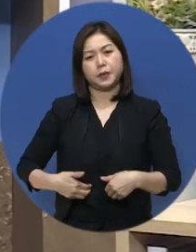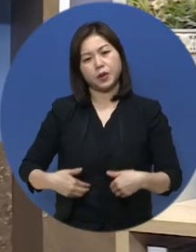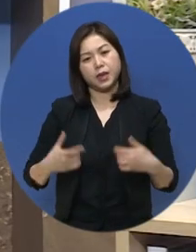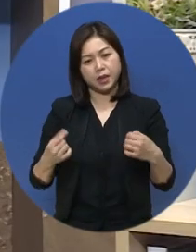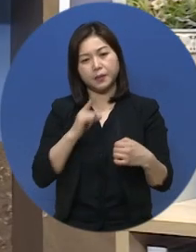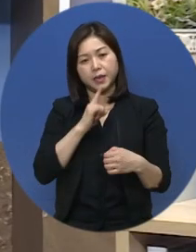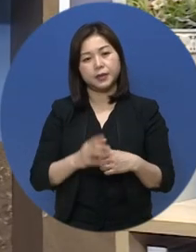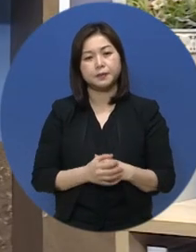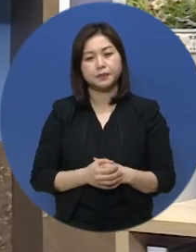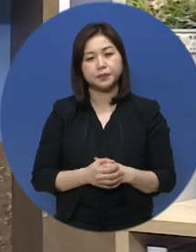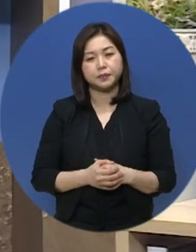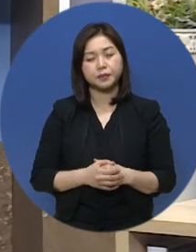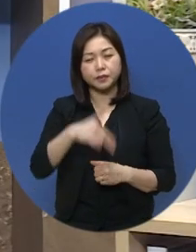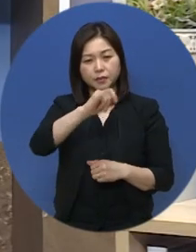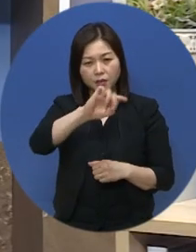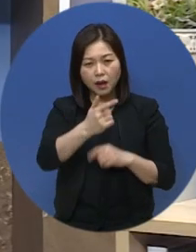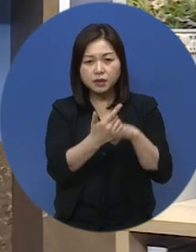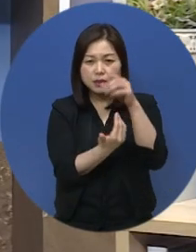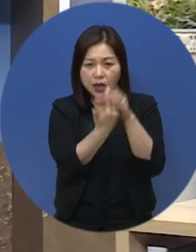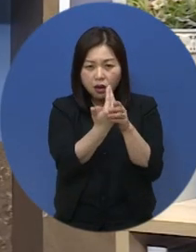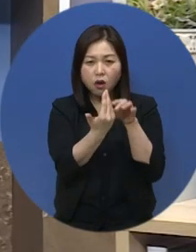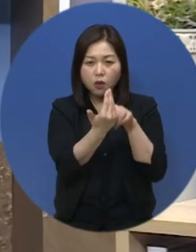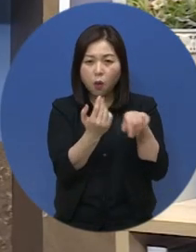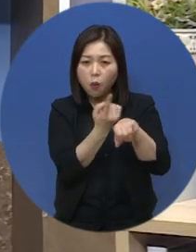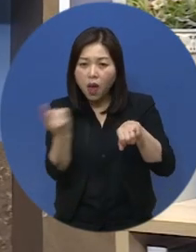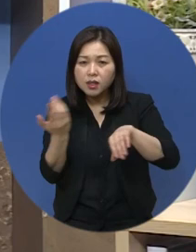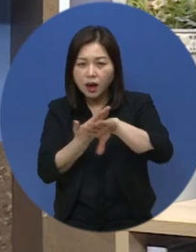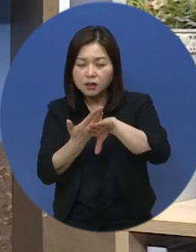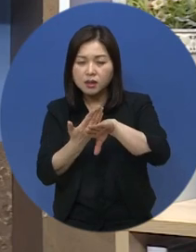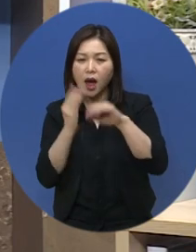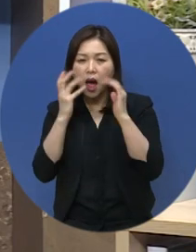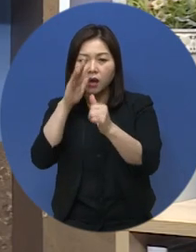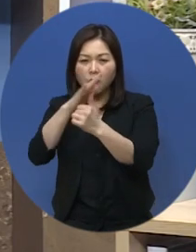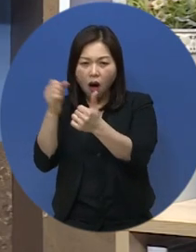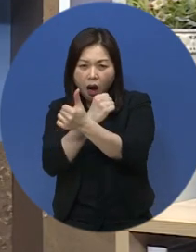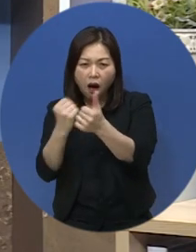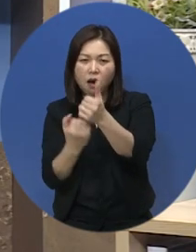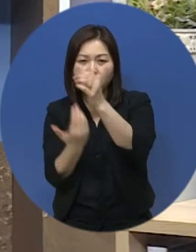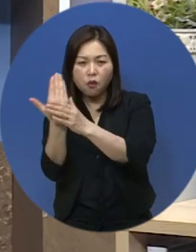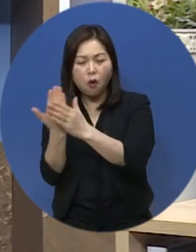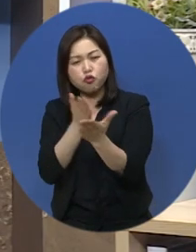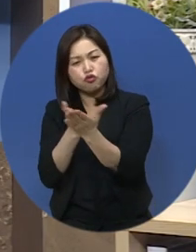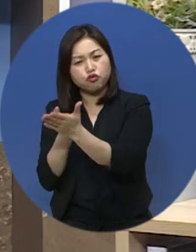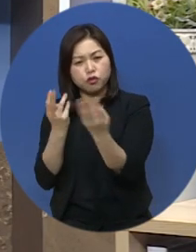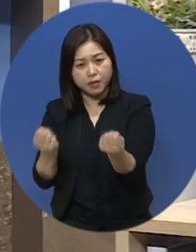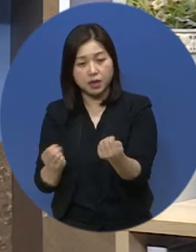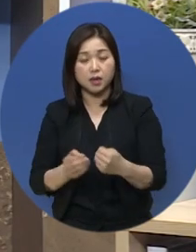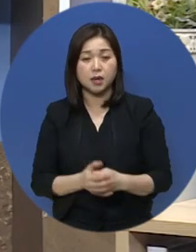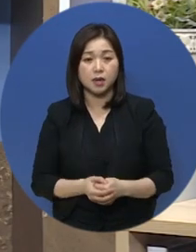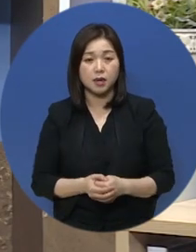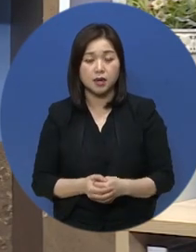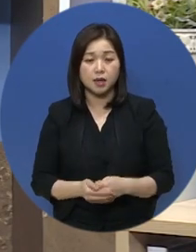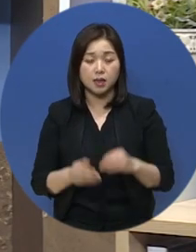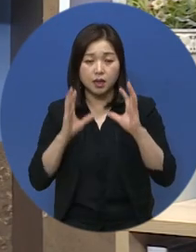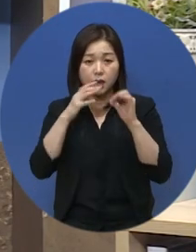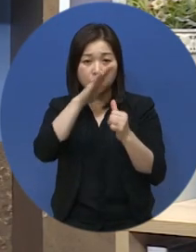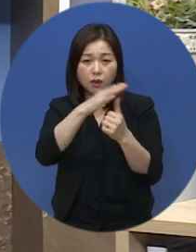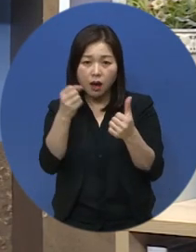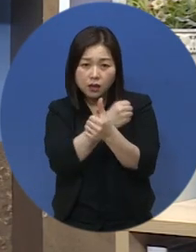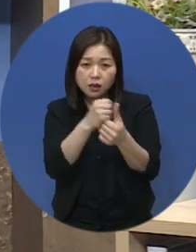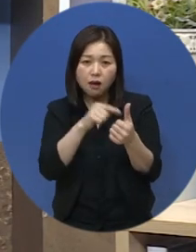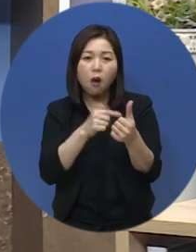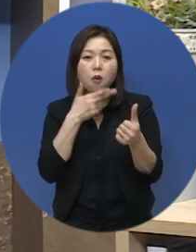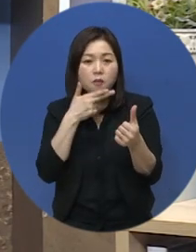아동 학대에 관한 뉴스가 계속해서 끊임없이 나오고 있잖아요. 네. 이 아동 학대가 없는 세상을